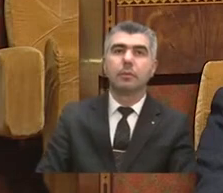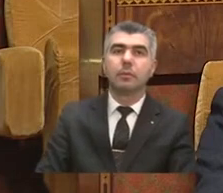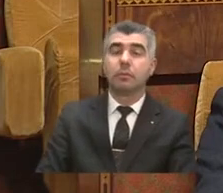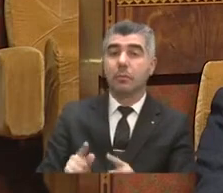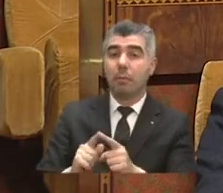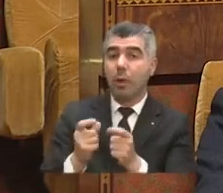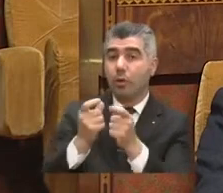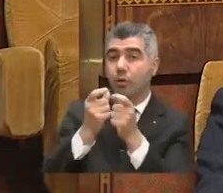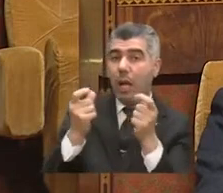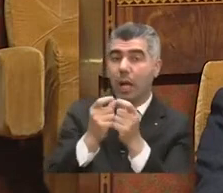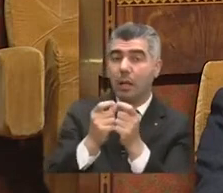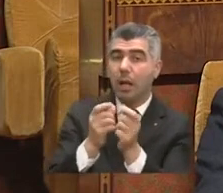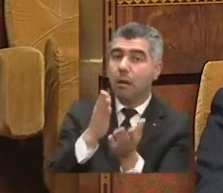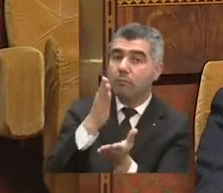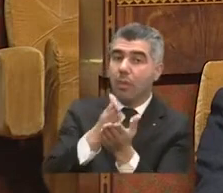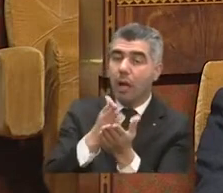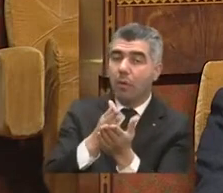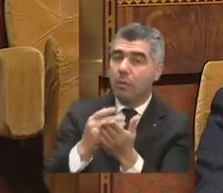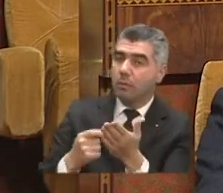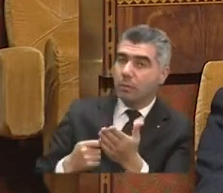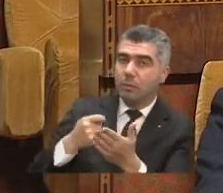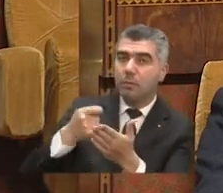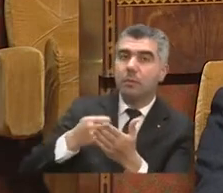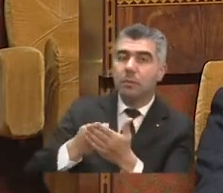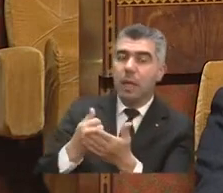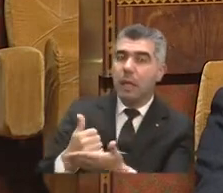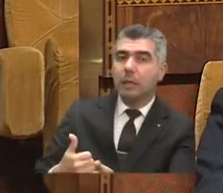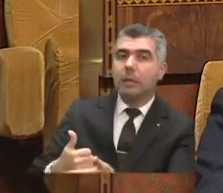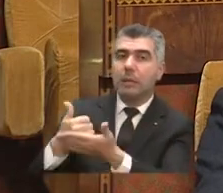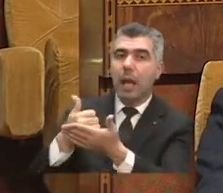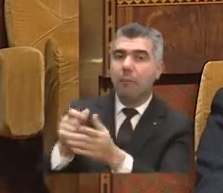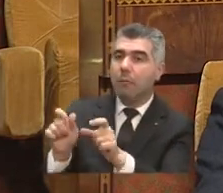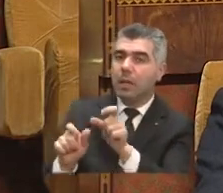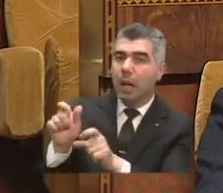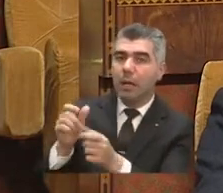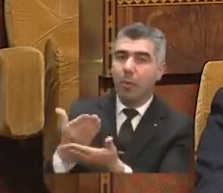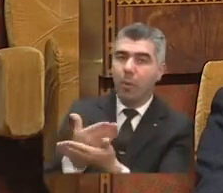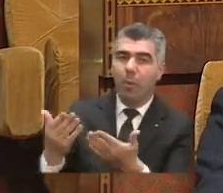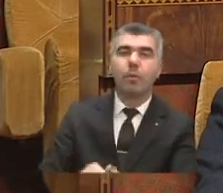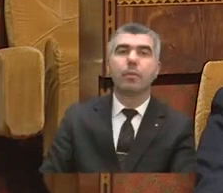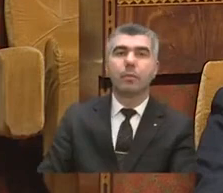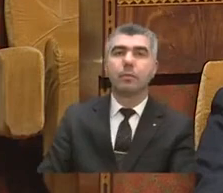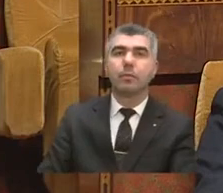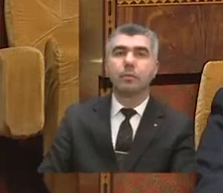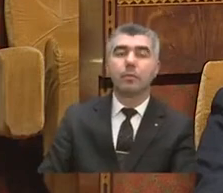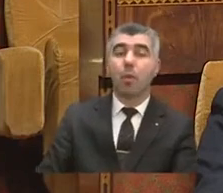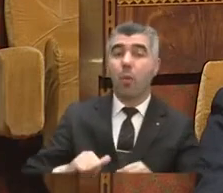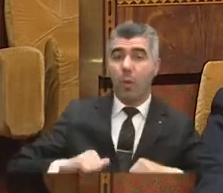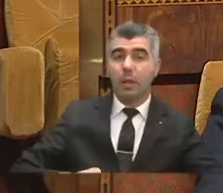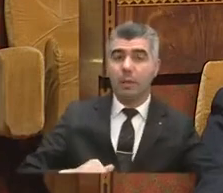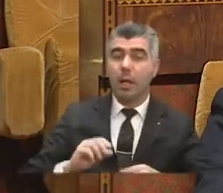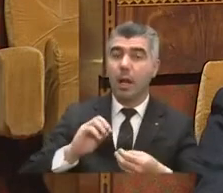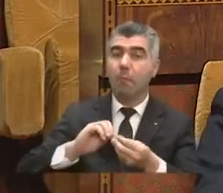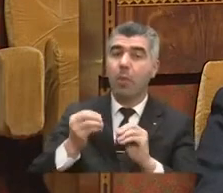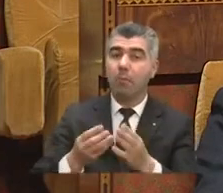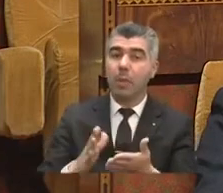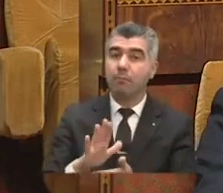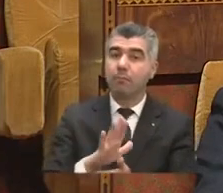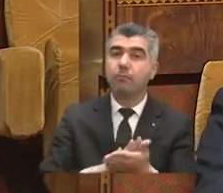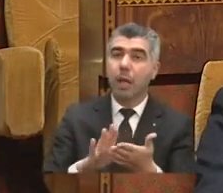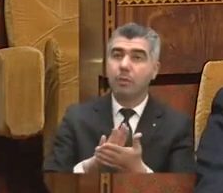ينافسوا الشركات المنظمة اللي هي كتساهم في هذا الدعم ديال هذا الأنظمة. هذه السيدة الوزيرة إشكالية كبيرة اللي